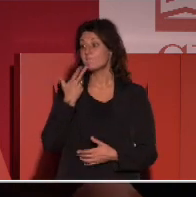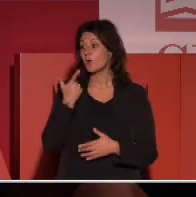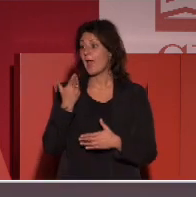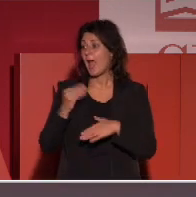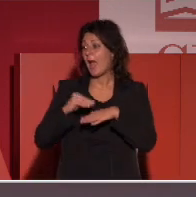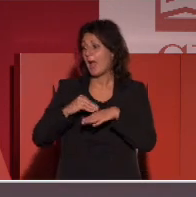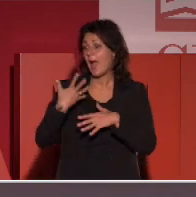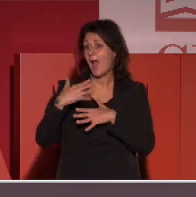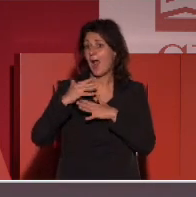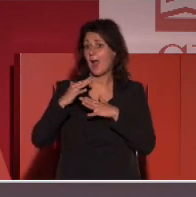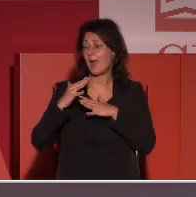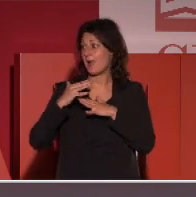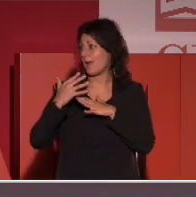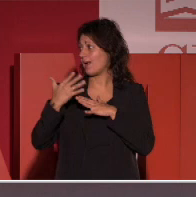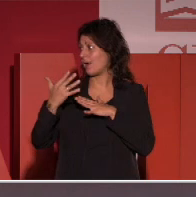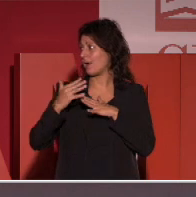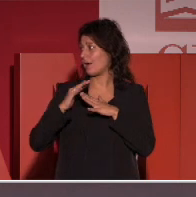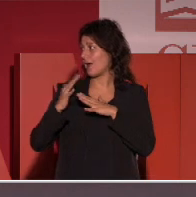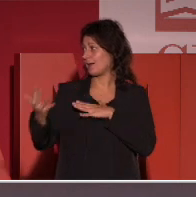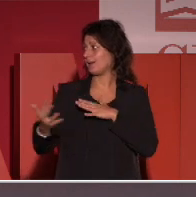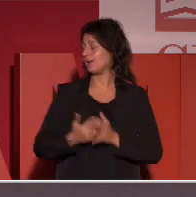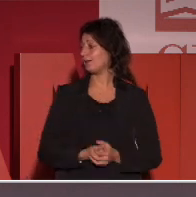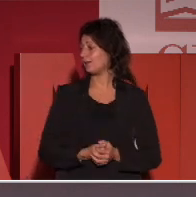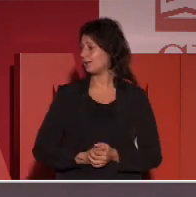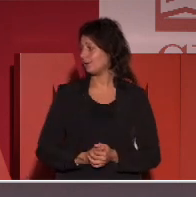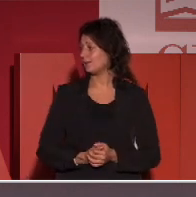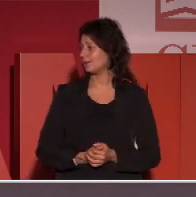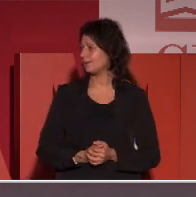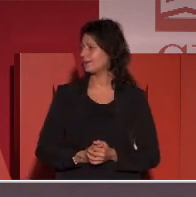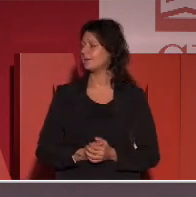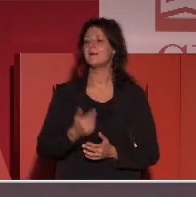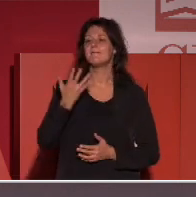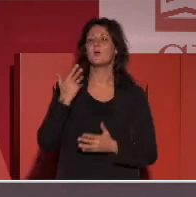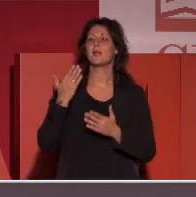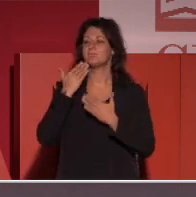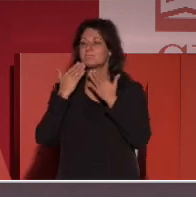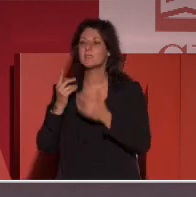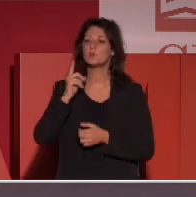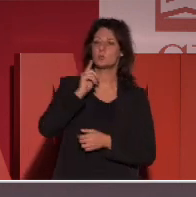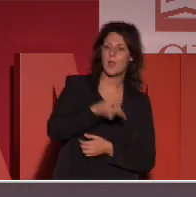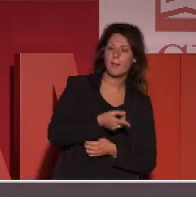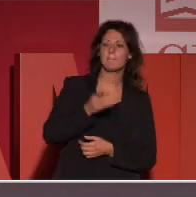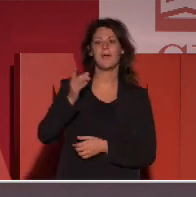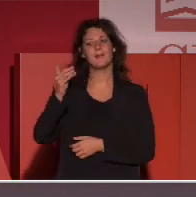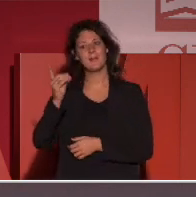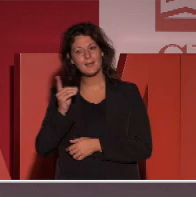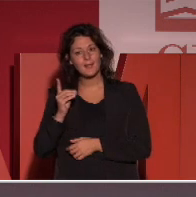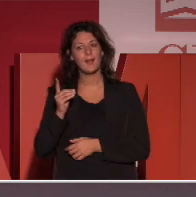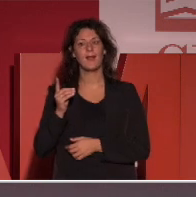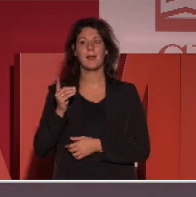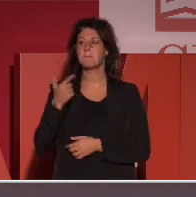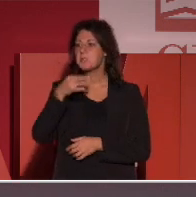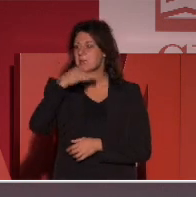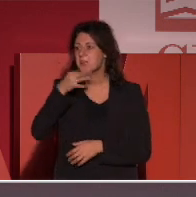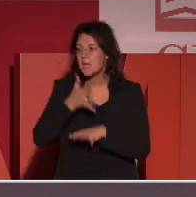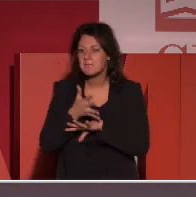dire vorrei ringraziare anche anche giuseppe daniele che hanno fatto degli interventi appassionati proprio su come